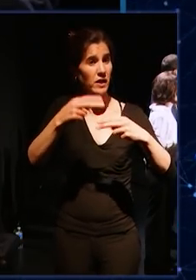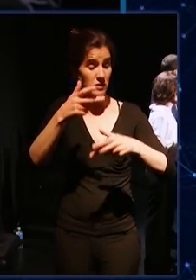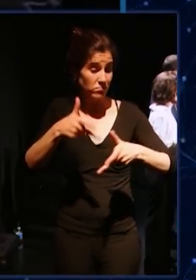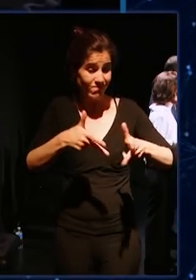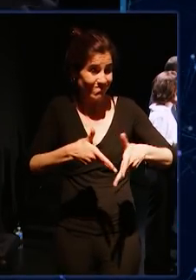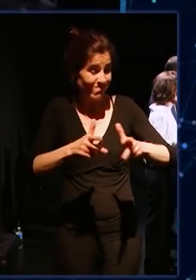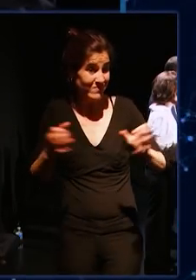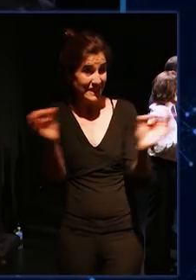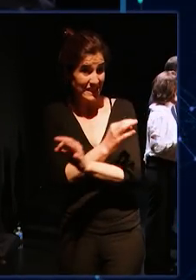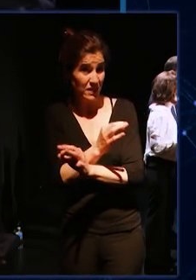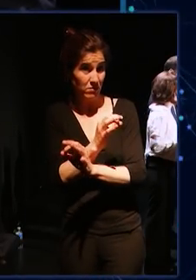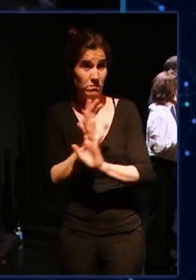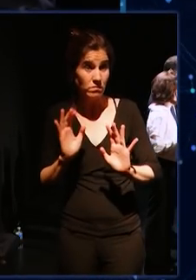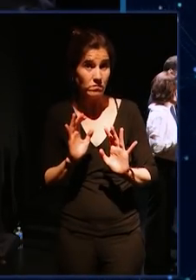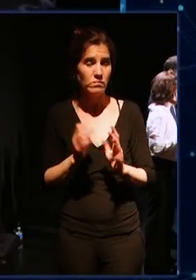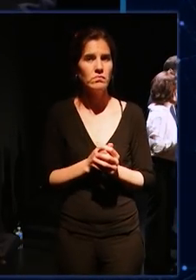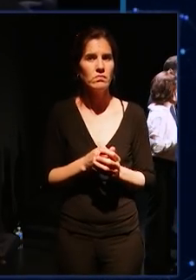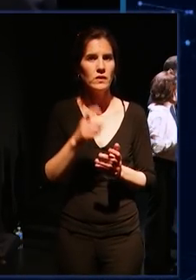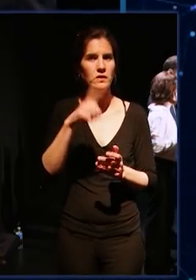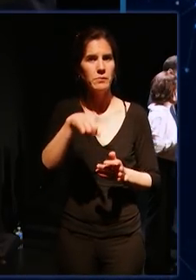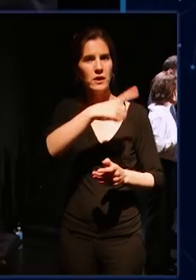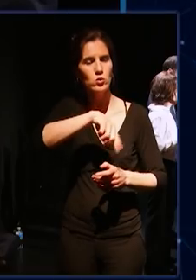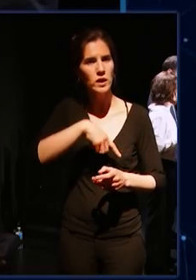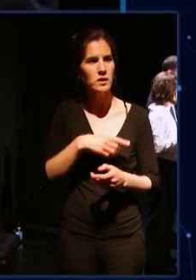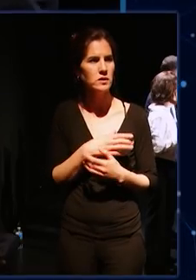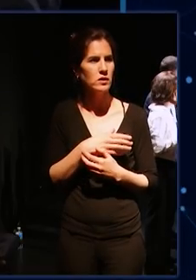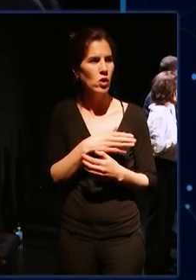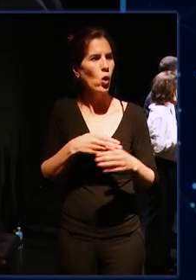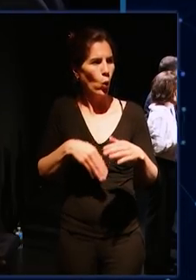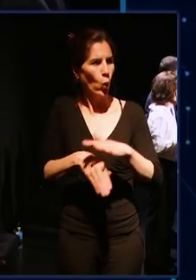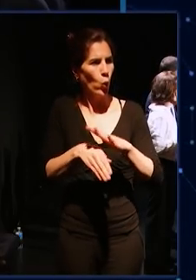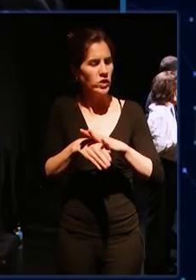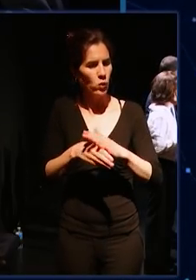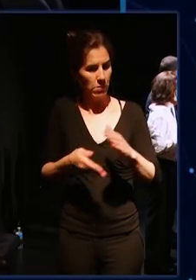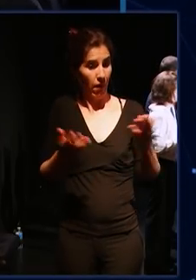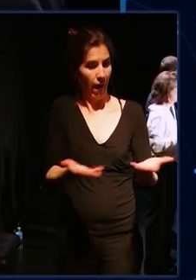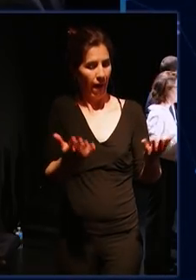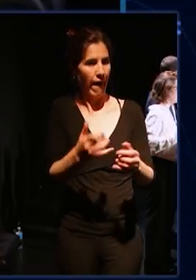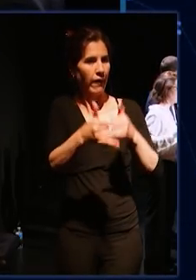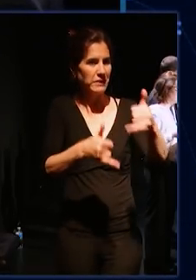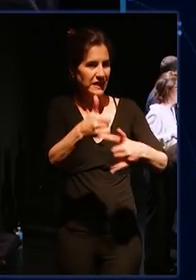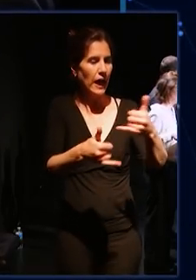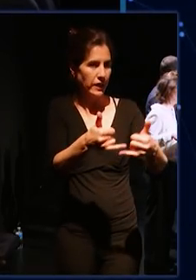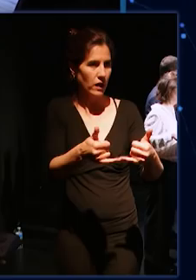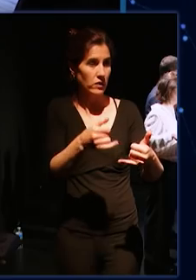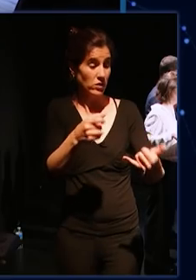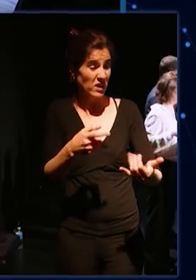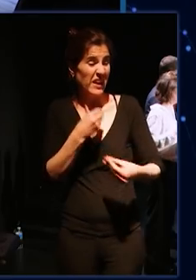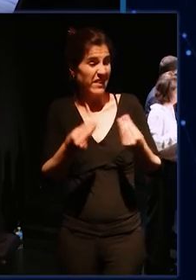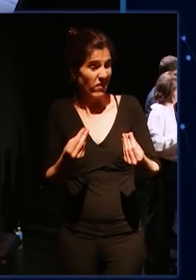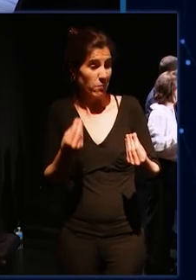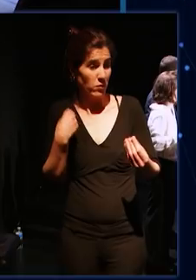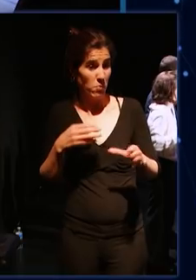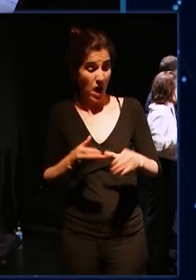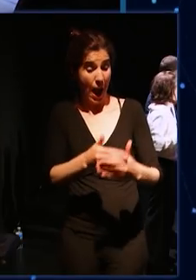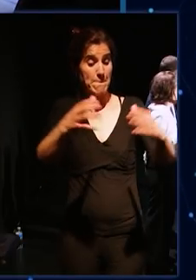pública. També nosaltres continuem promovent a la bicicleta. Amb això el que volem fer és ampliar l'ús de la bicicleta